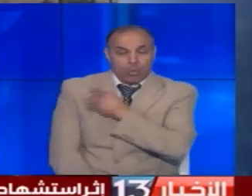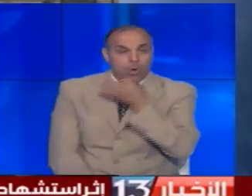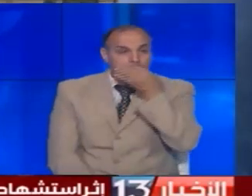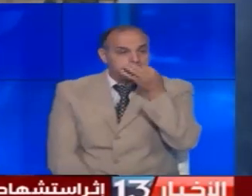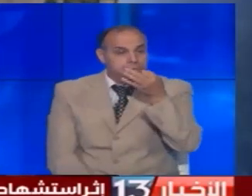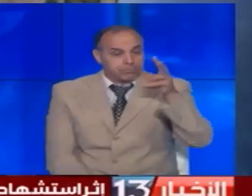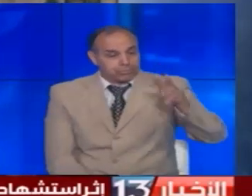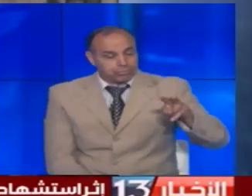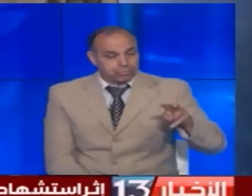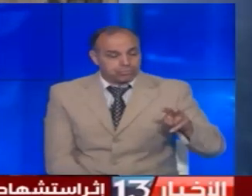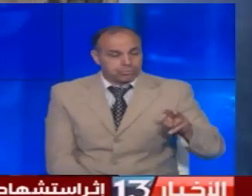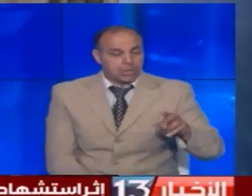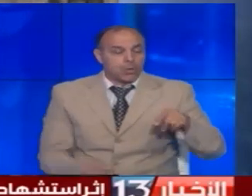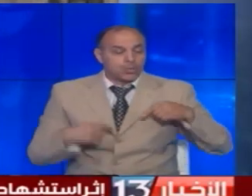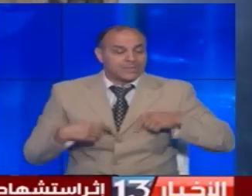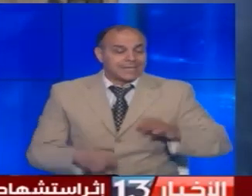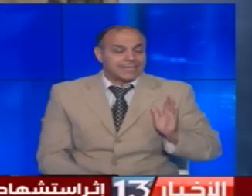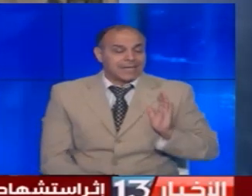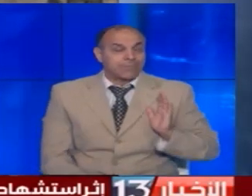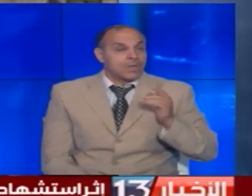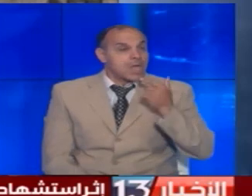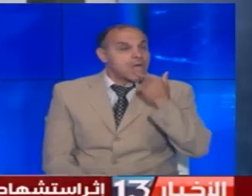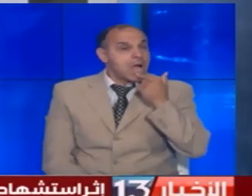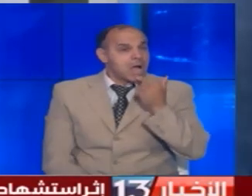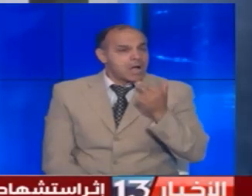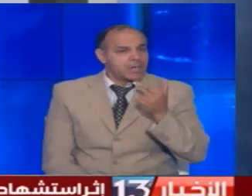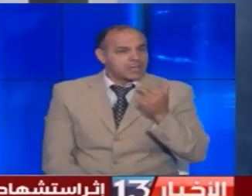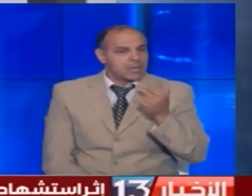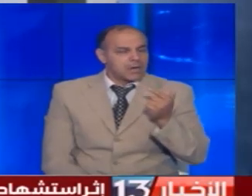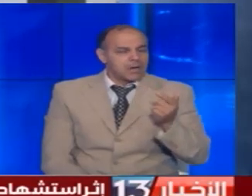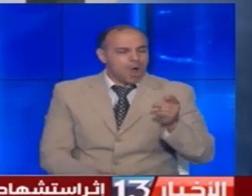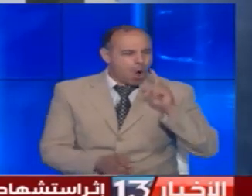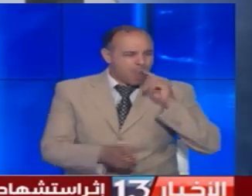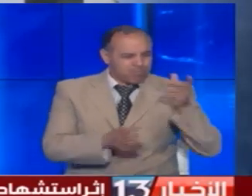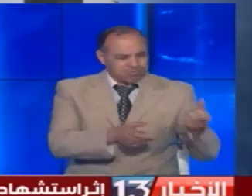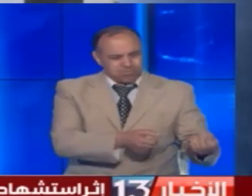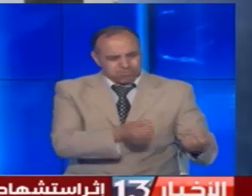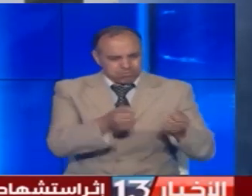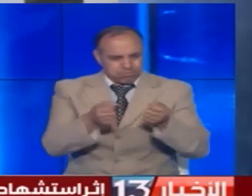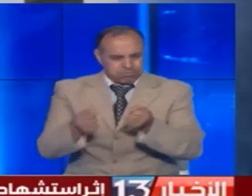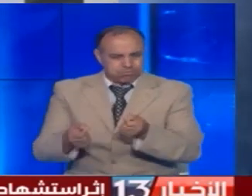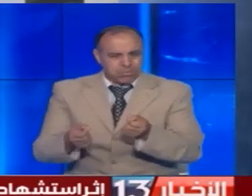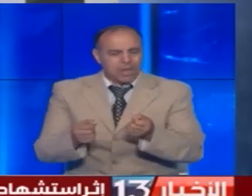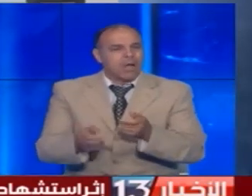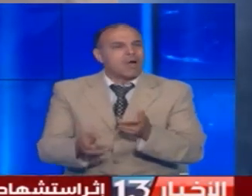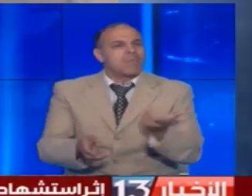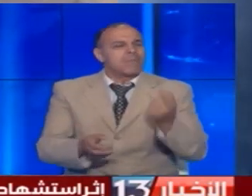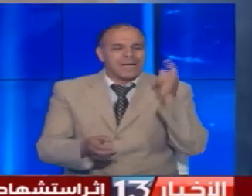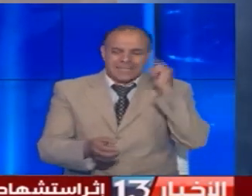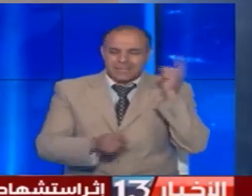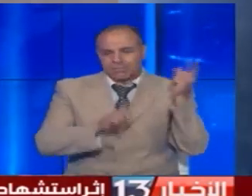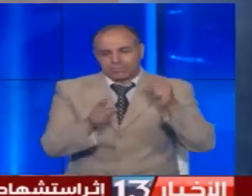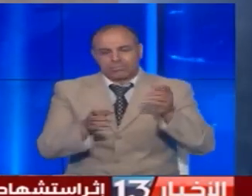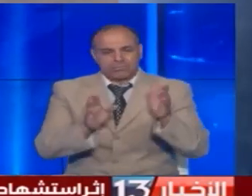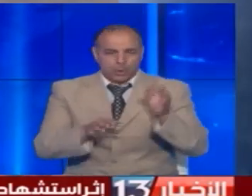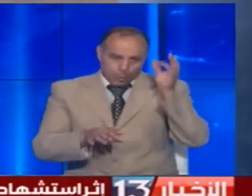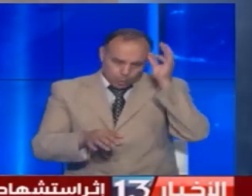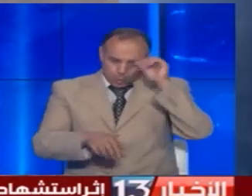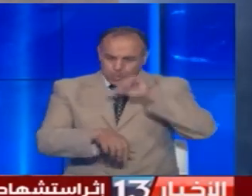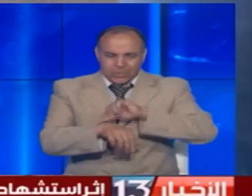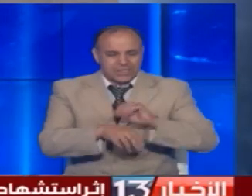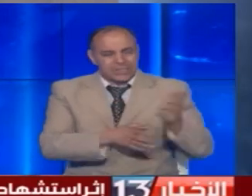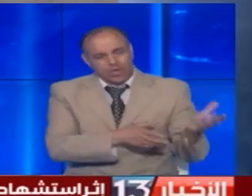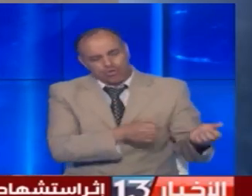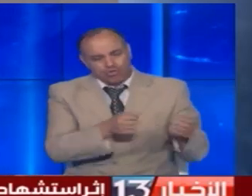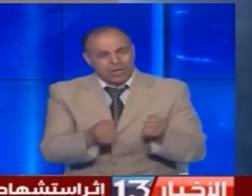الوسلاتي الناطق الرسمي باسم وزارة الدفاع أنه تم نقل الراعي المصاب من المستشفى الجهوي بالقصرين إلى المستشفى العسكري